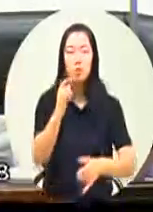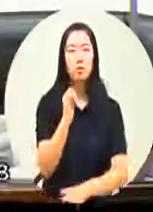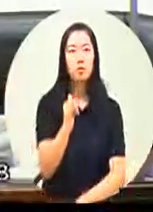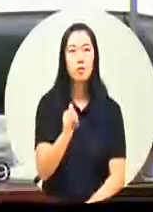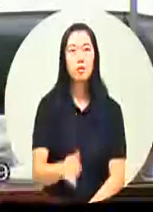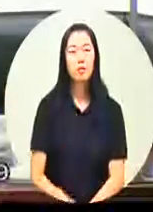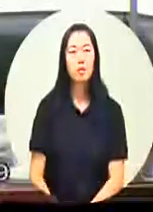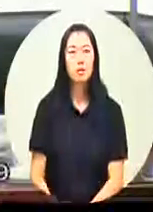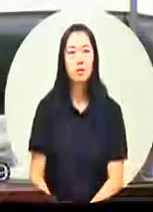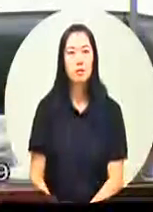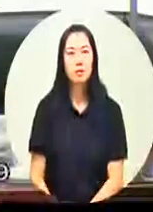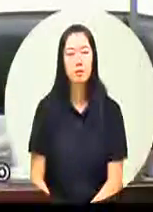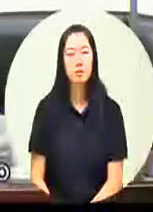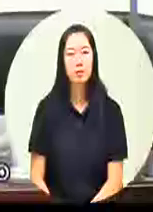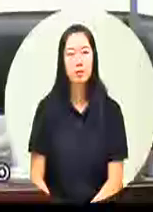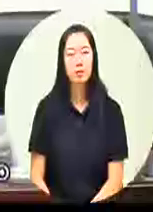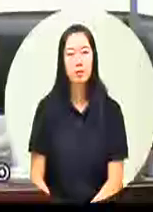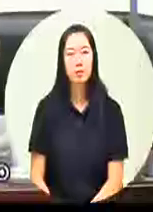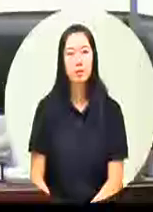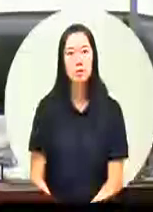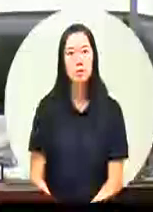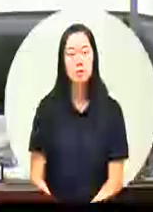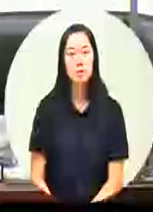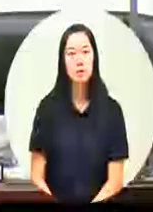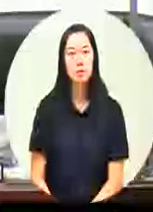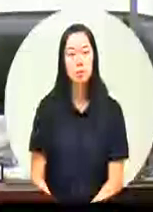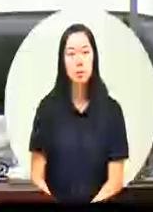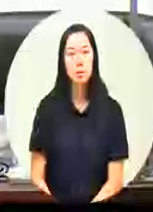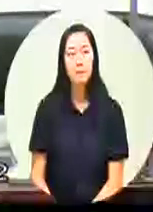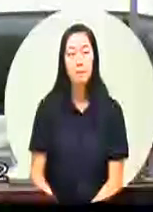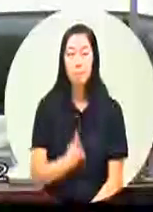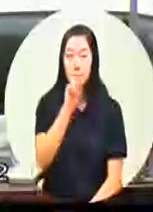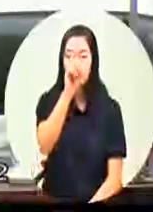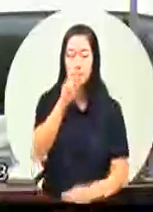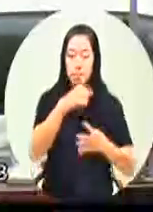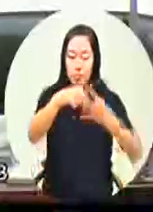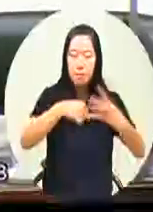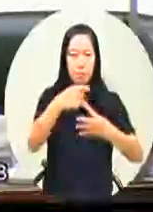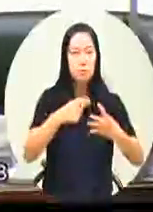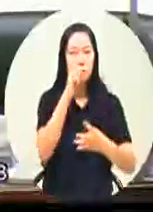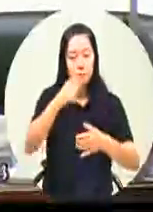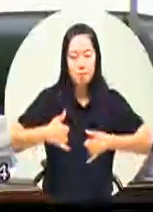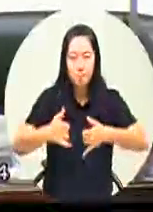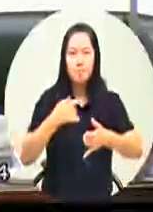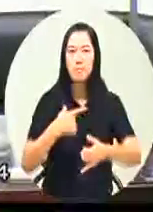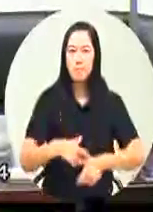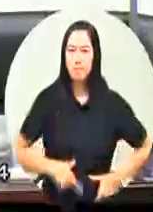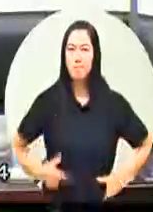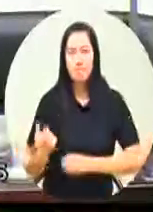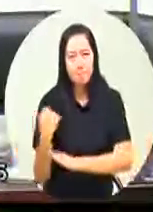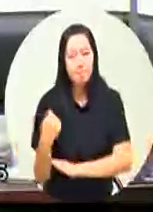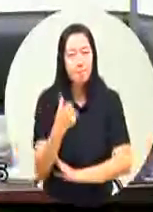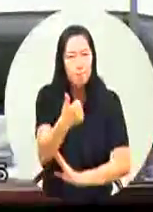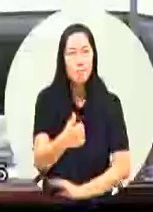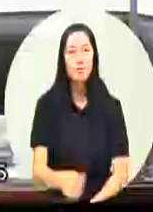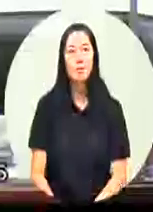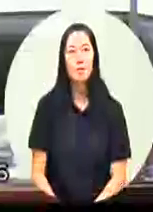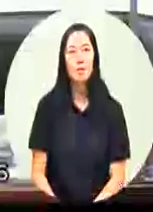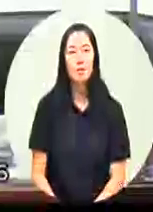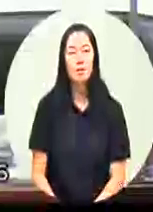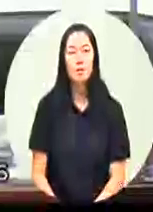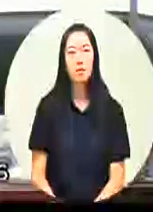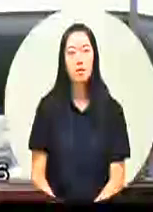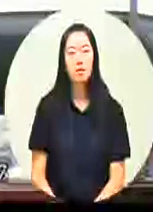能讲大话嘛，好吧？局长，一届啦，一条个好啊，你较认真拼啦。我看你拼偌济，我跟你给我具体的答复